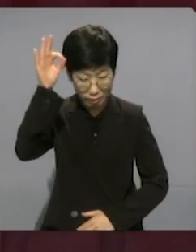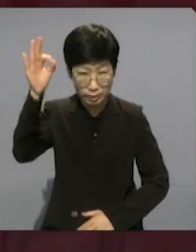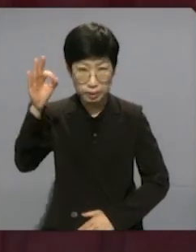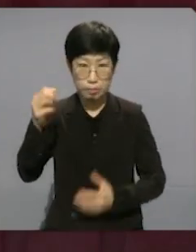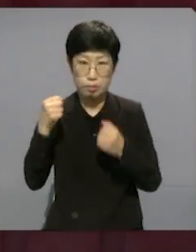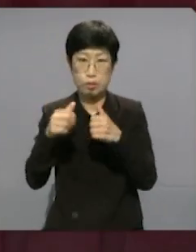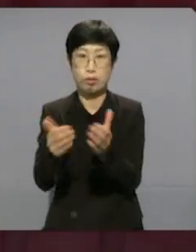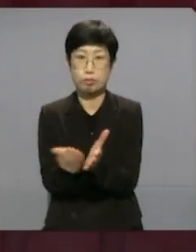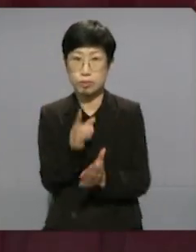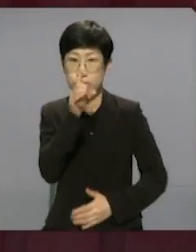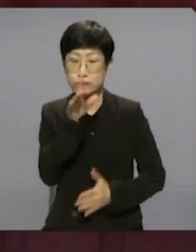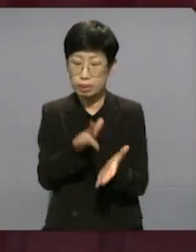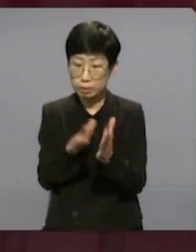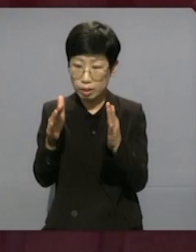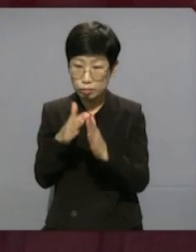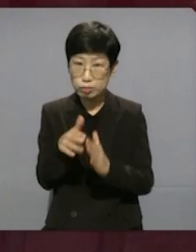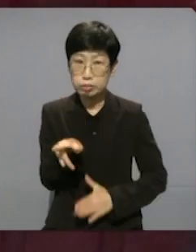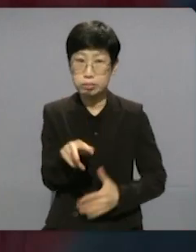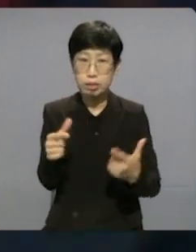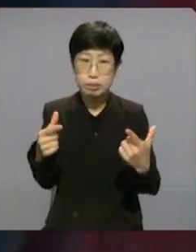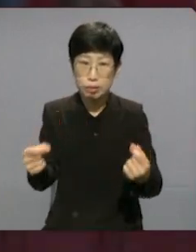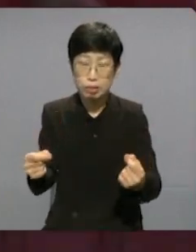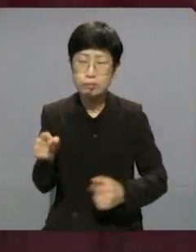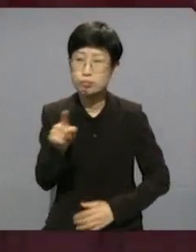보건부와 중앙약국 모두 이번 사태